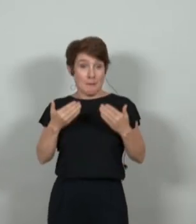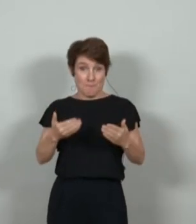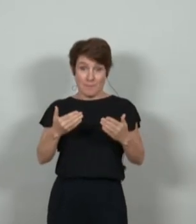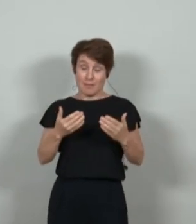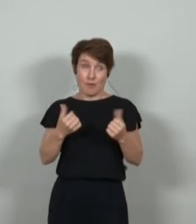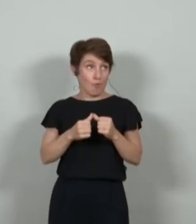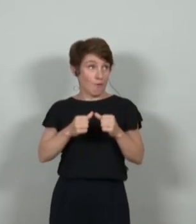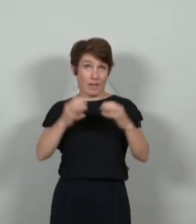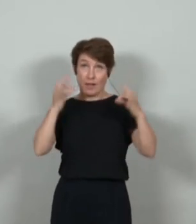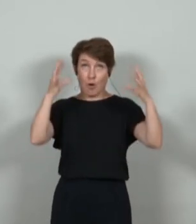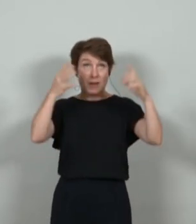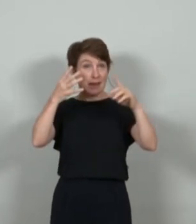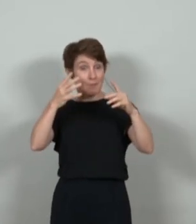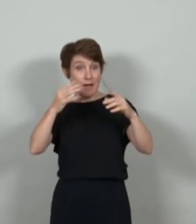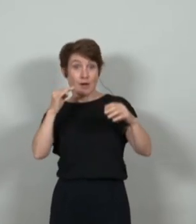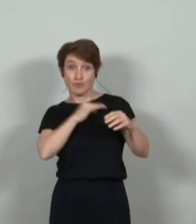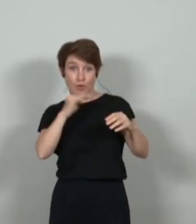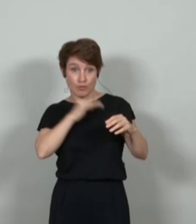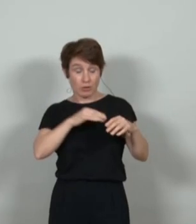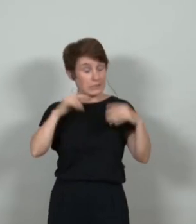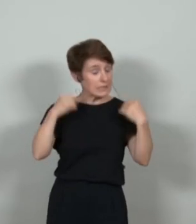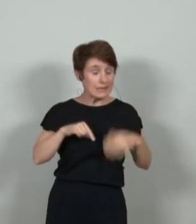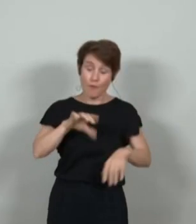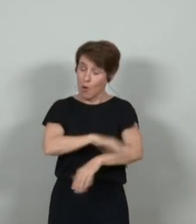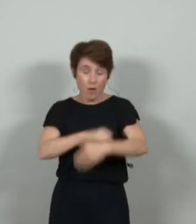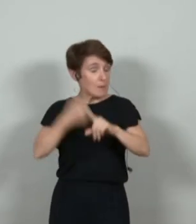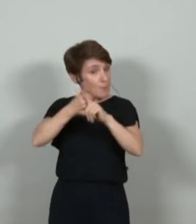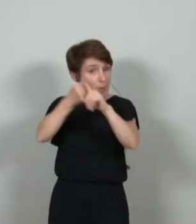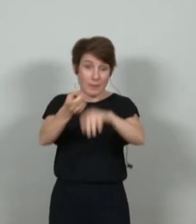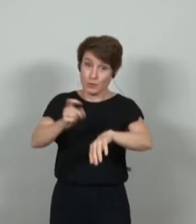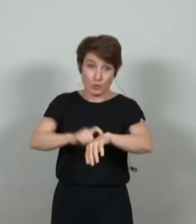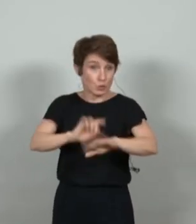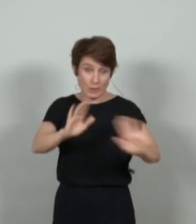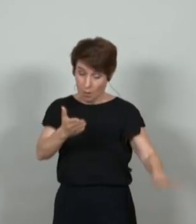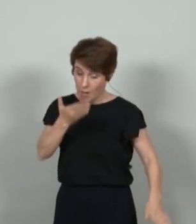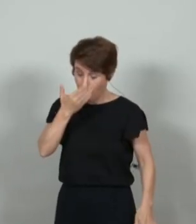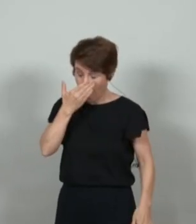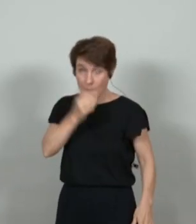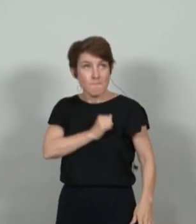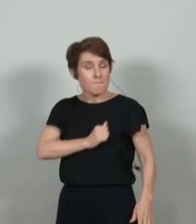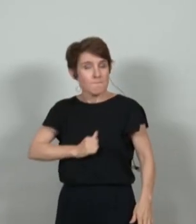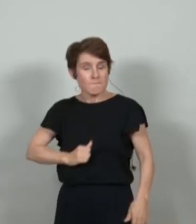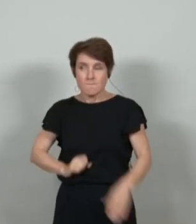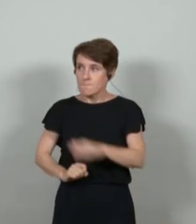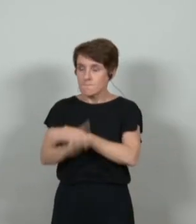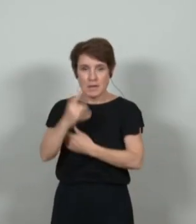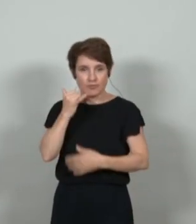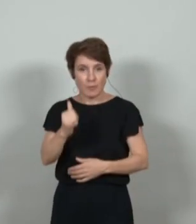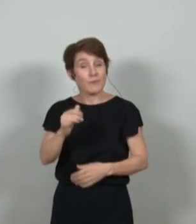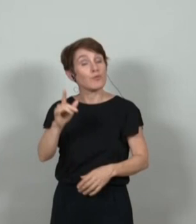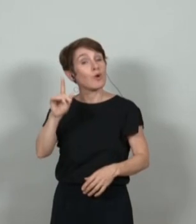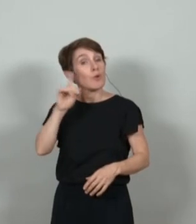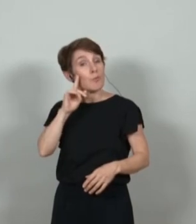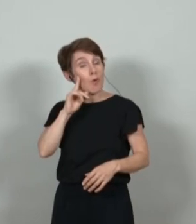sans pareil le défi le plus capital auquel l'humanité a été confronté notamment parce que l'humain est au moins depuis leur